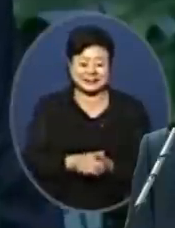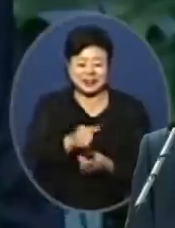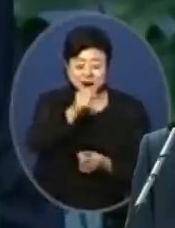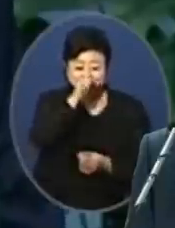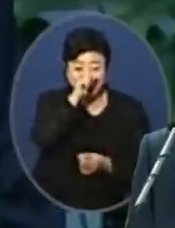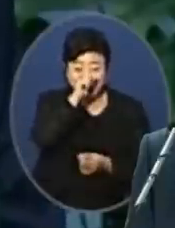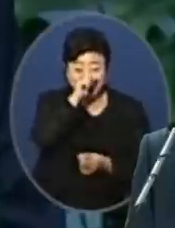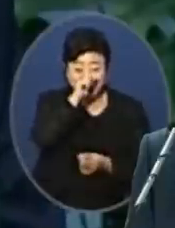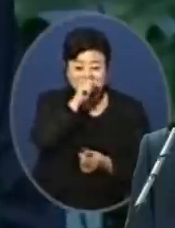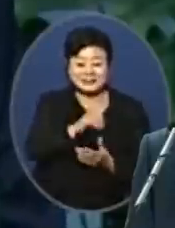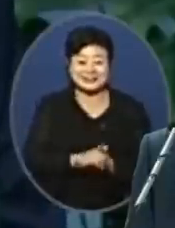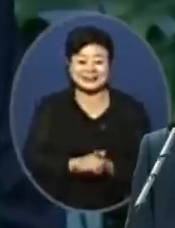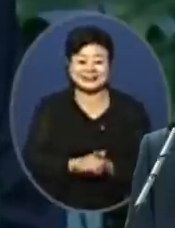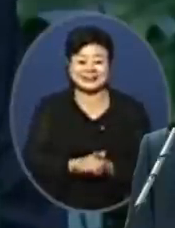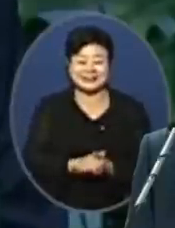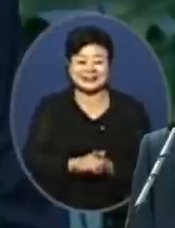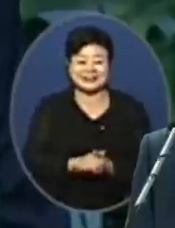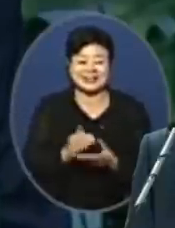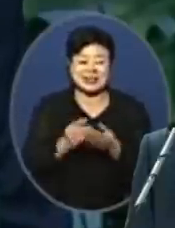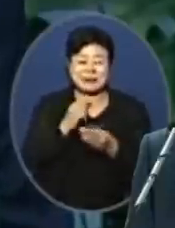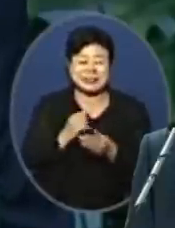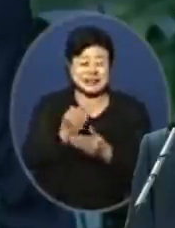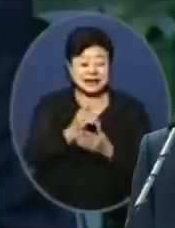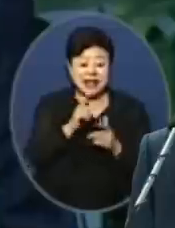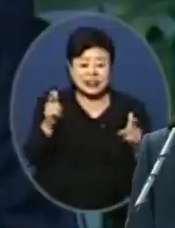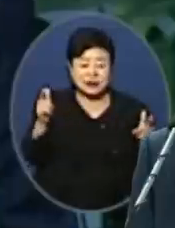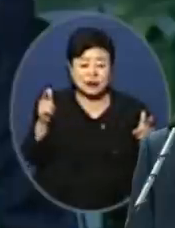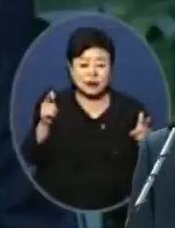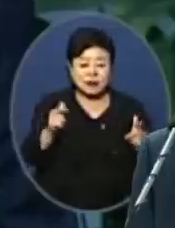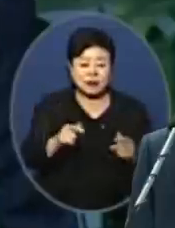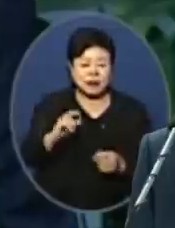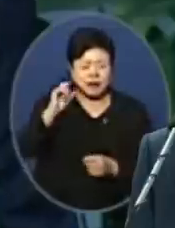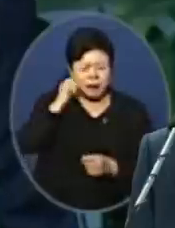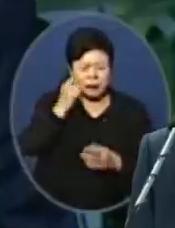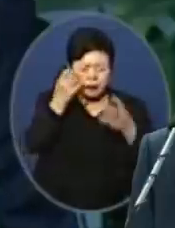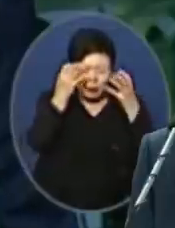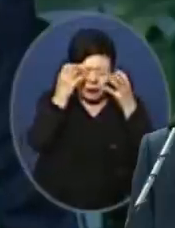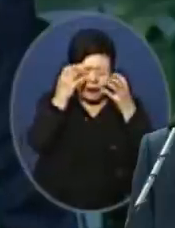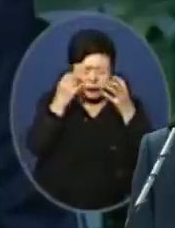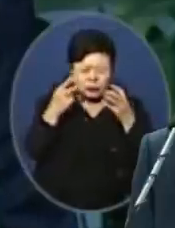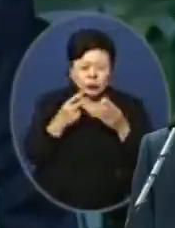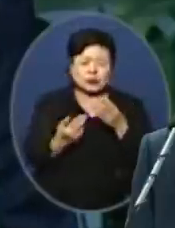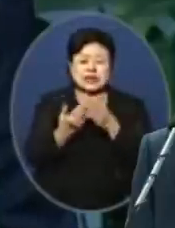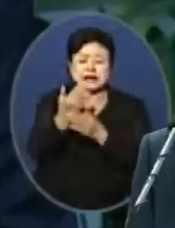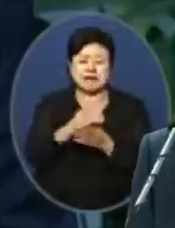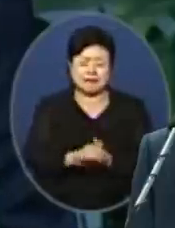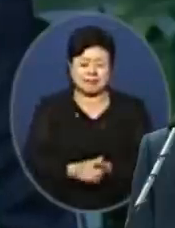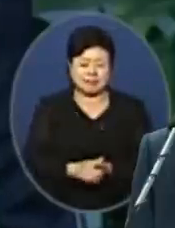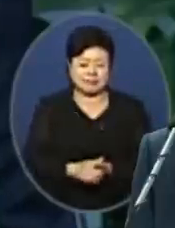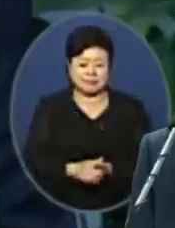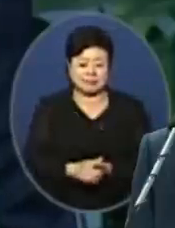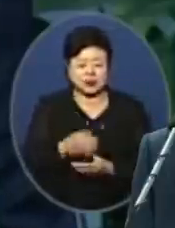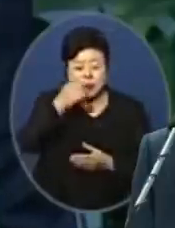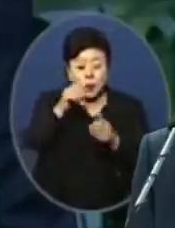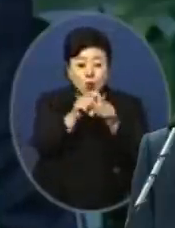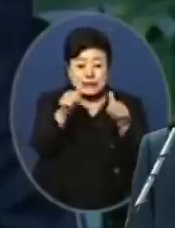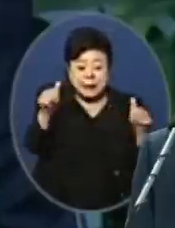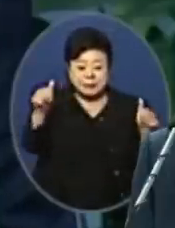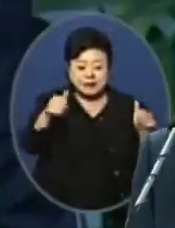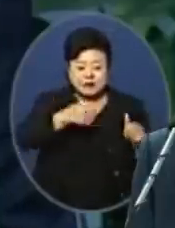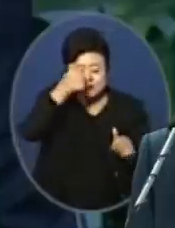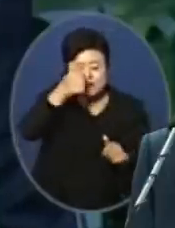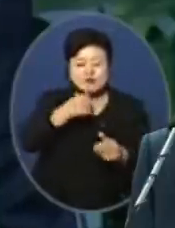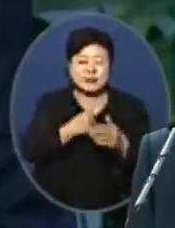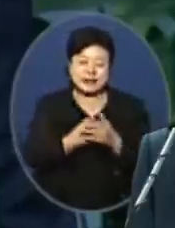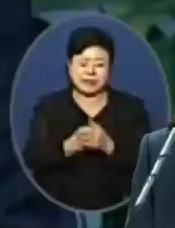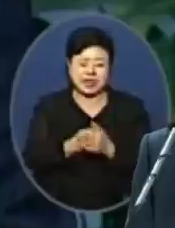좋은 일만 생기는 것이 아니라 시련과 고난스러운 일도 생깁니다. 요셉은 꿈